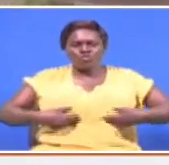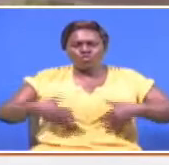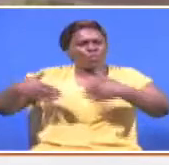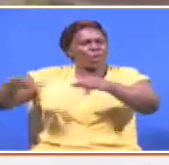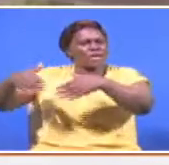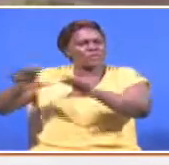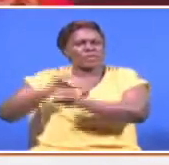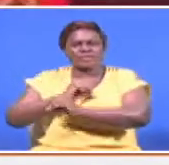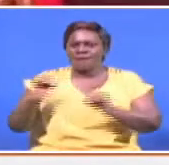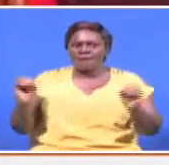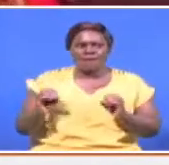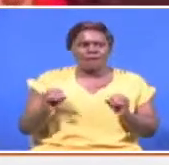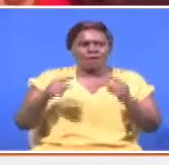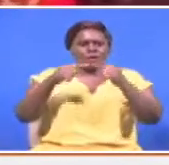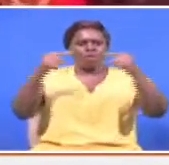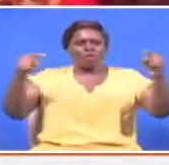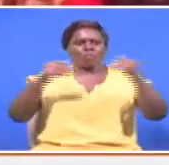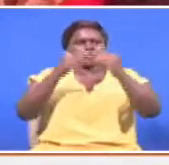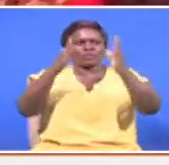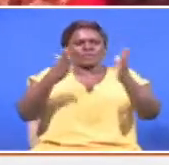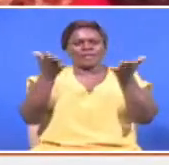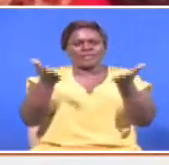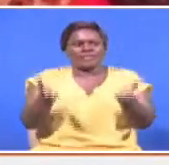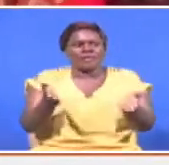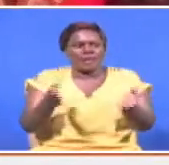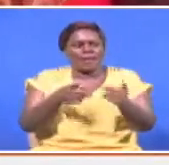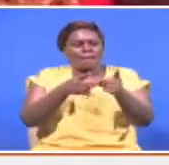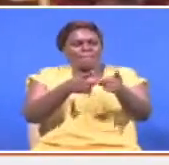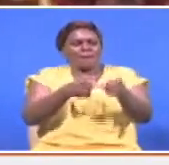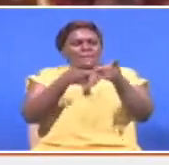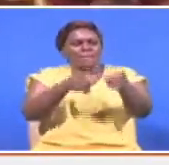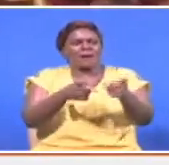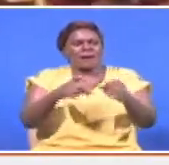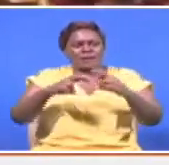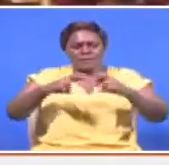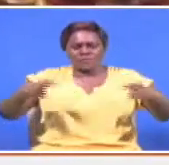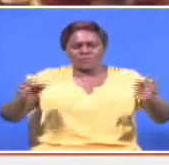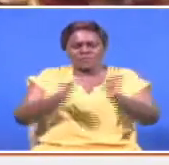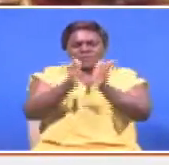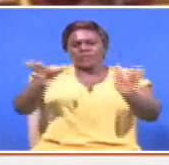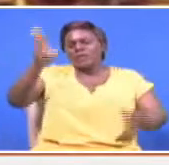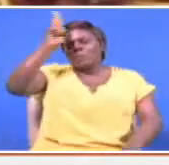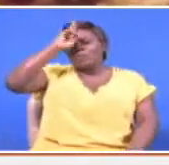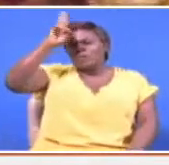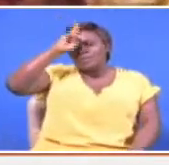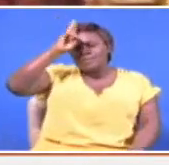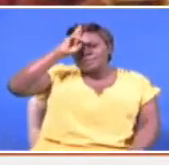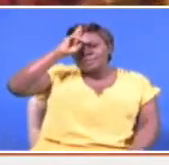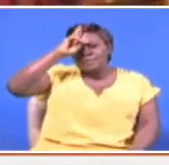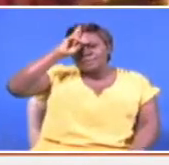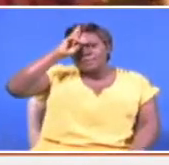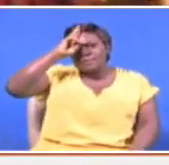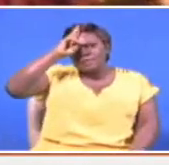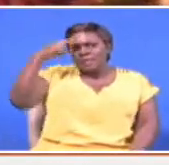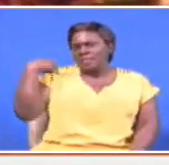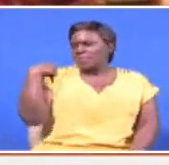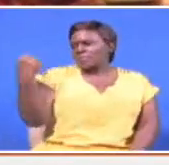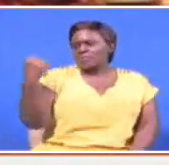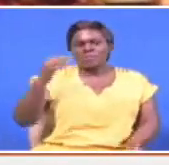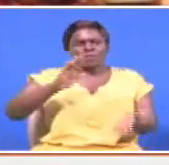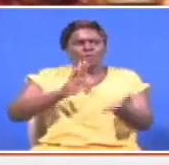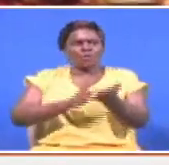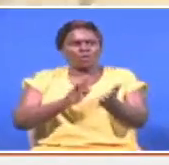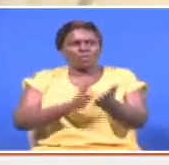haitaenda bure. Opposition leaders present hit out at Inspector General of Police Japheth Koome over his recent